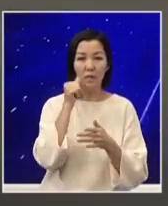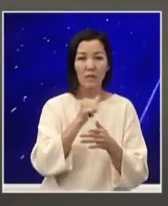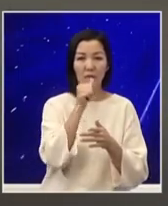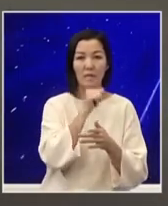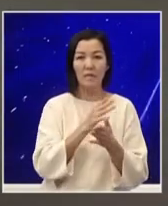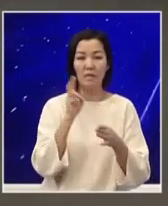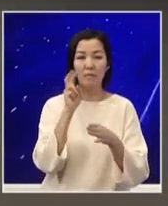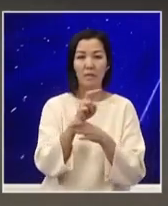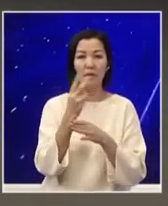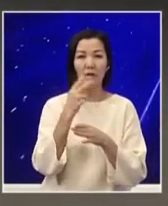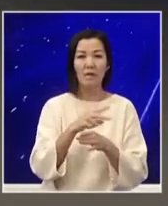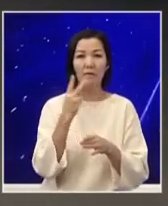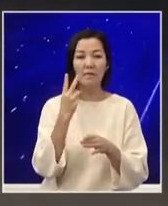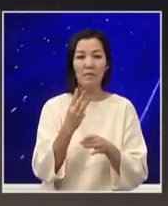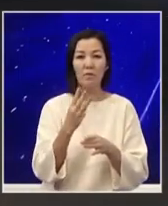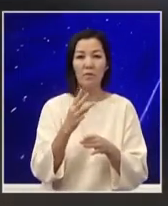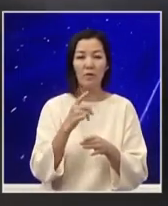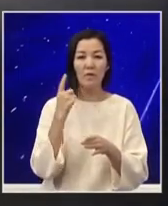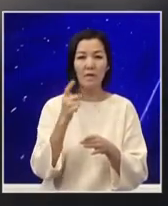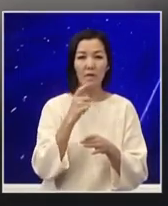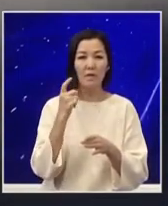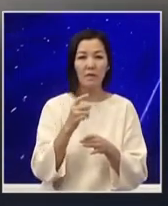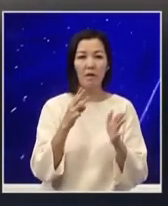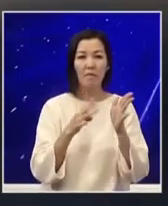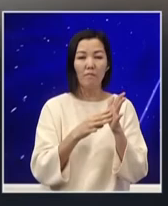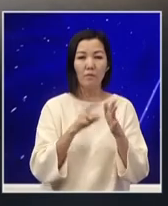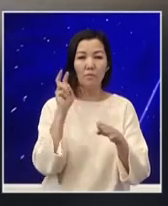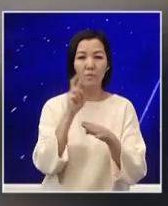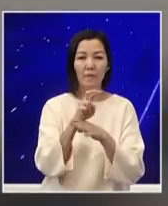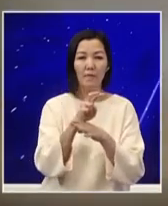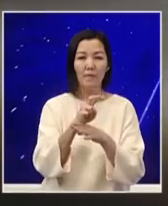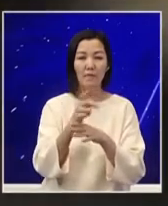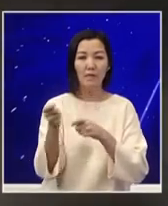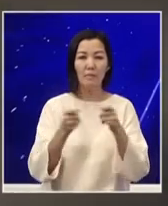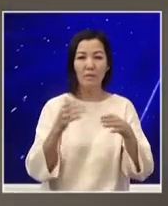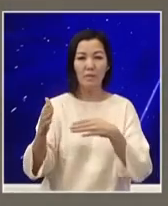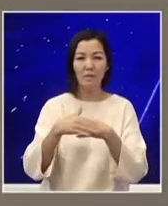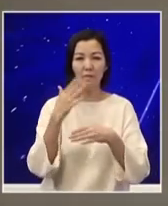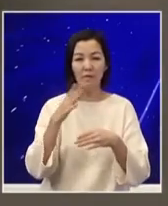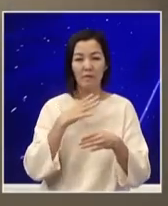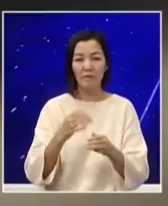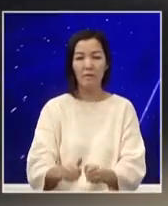23-летний владелец бара и 8 его посетителей привлечены к административной ответственности.